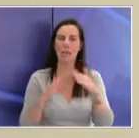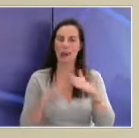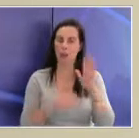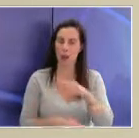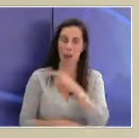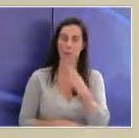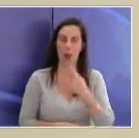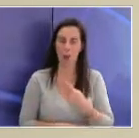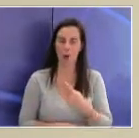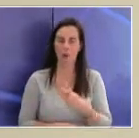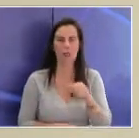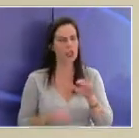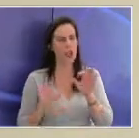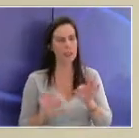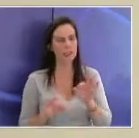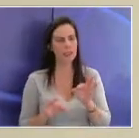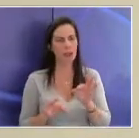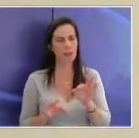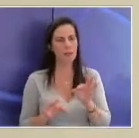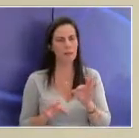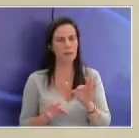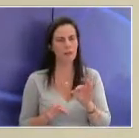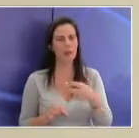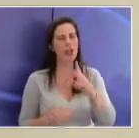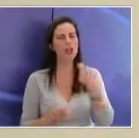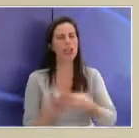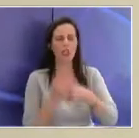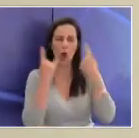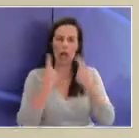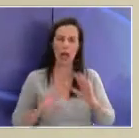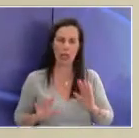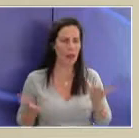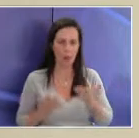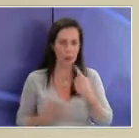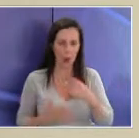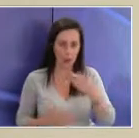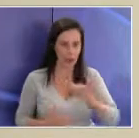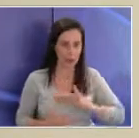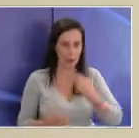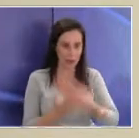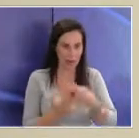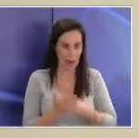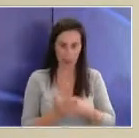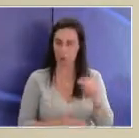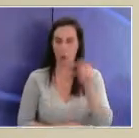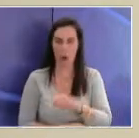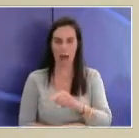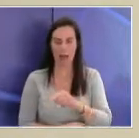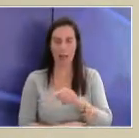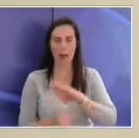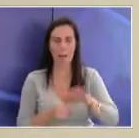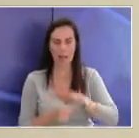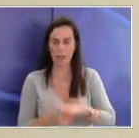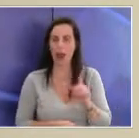הגיעו גם משם, על כך שבעצם משפים את הכנסות לחרדים בדרך אחרת. כלומר, אתם תקבלו כנסות כי לא הגעתם למכסות